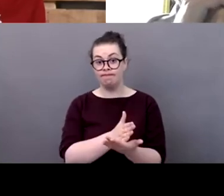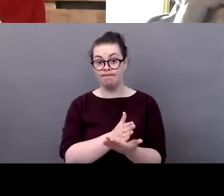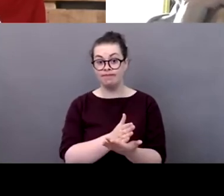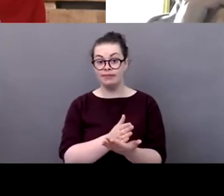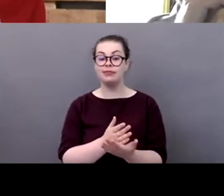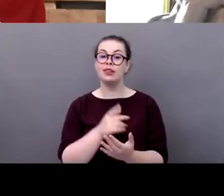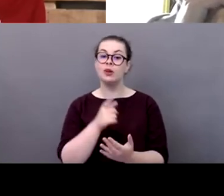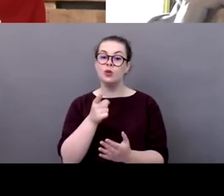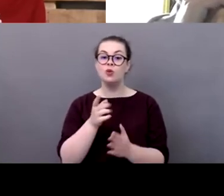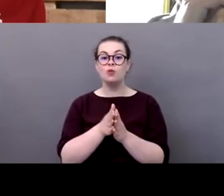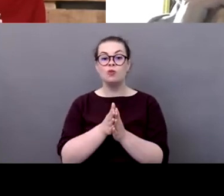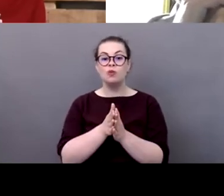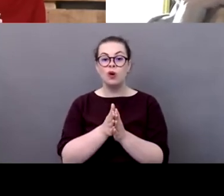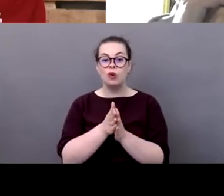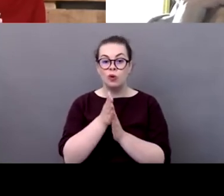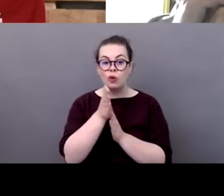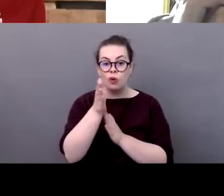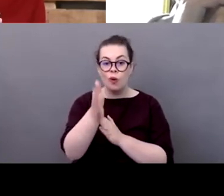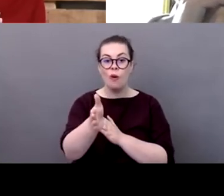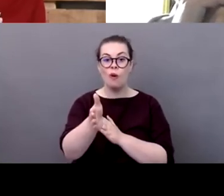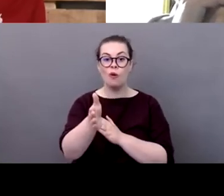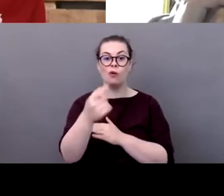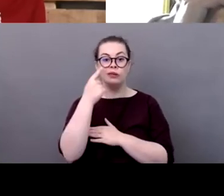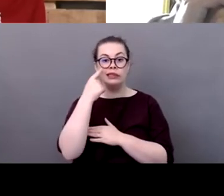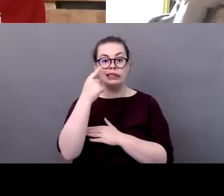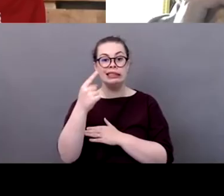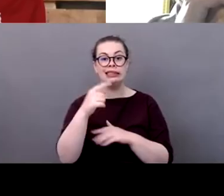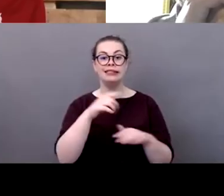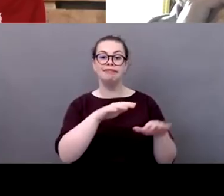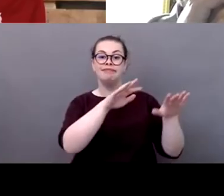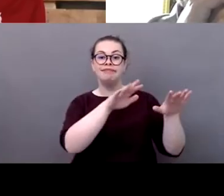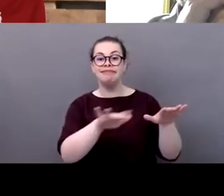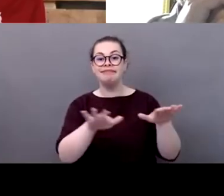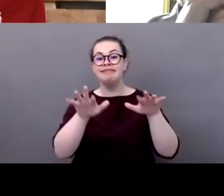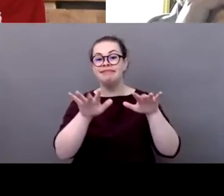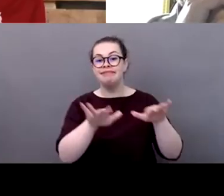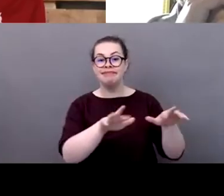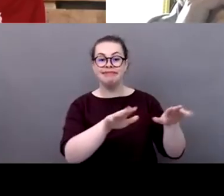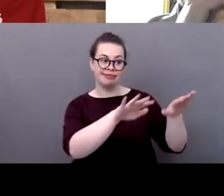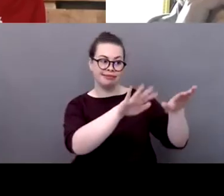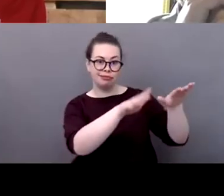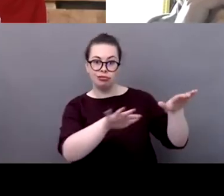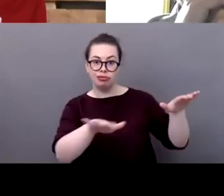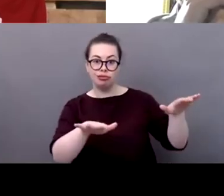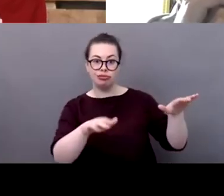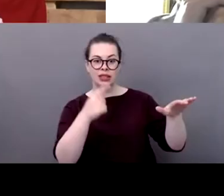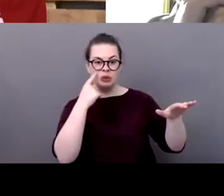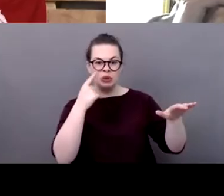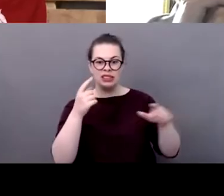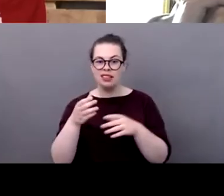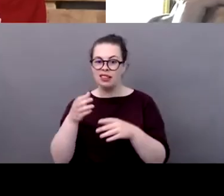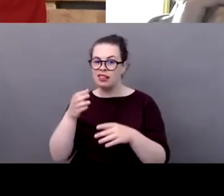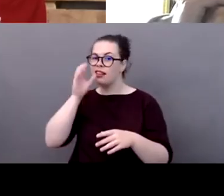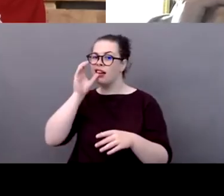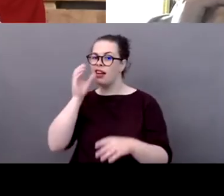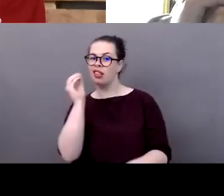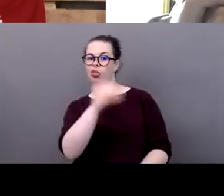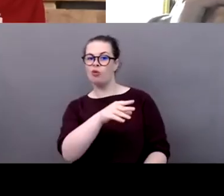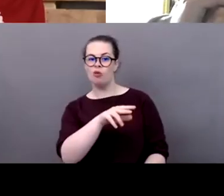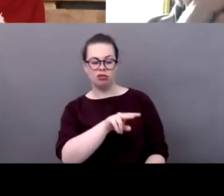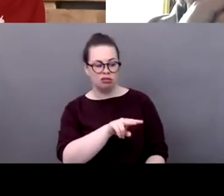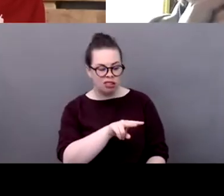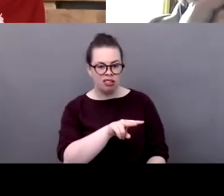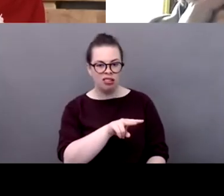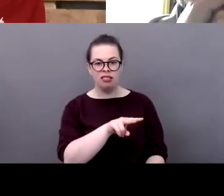dire quand on voit qu'il y a une compétition comme un semi-marathon où on voit joncher le sol de multiples emballages de barres